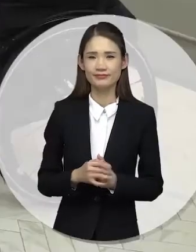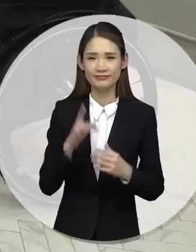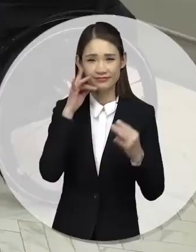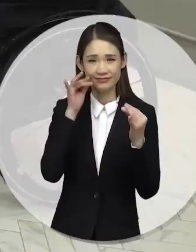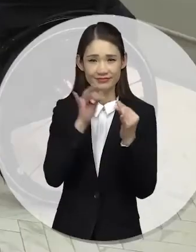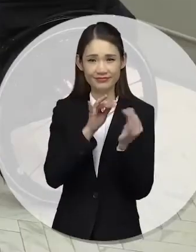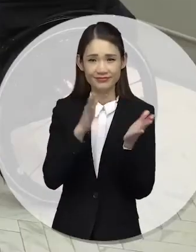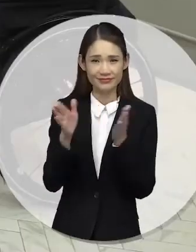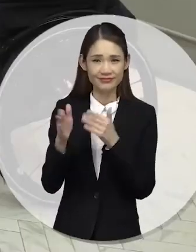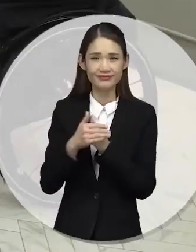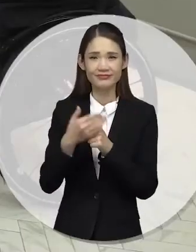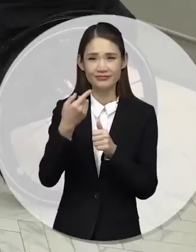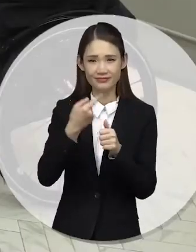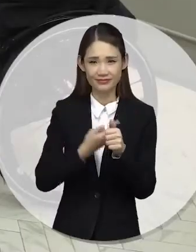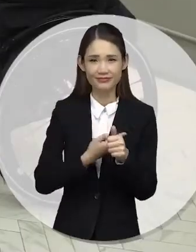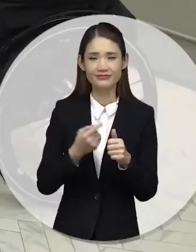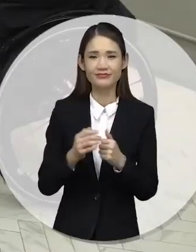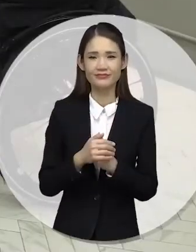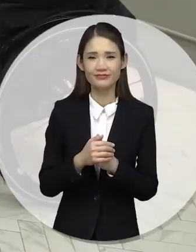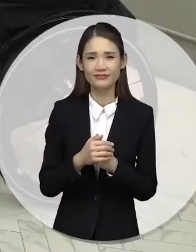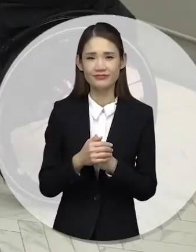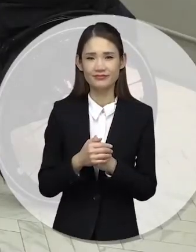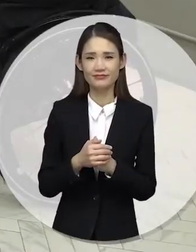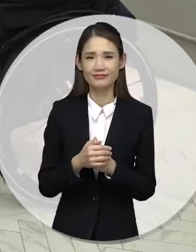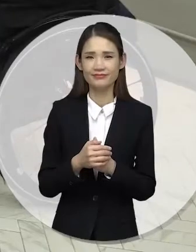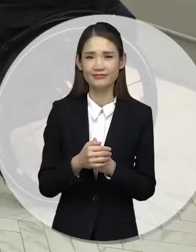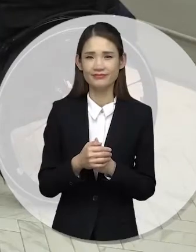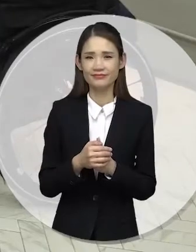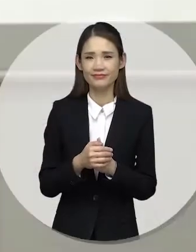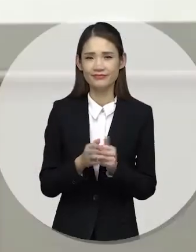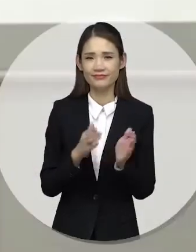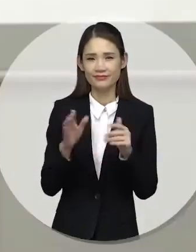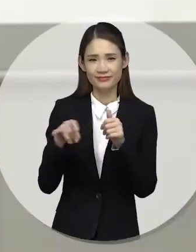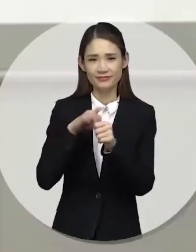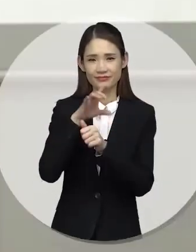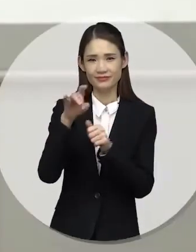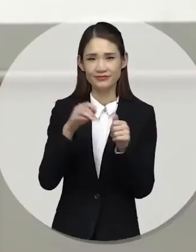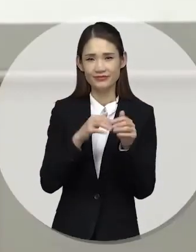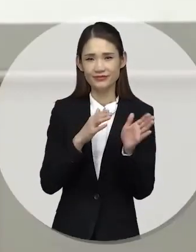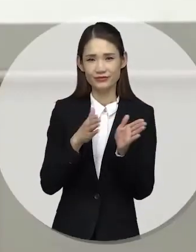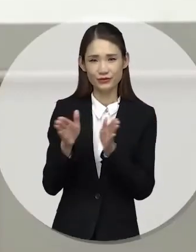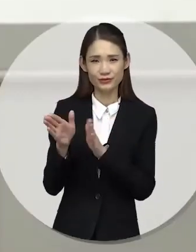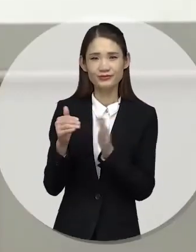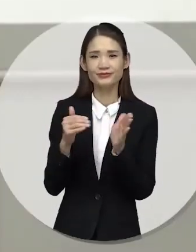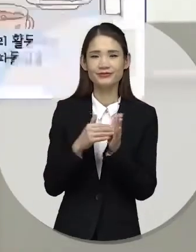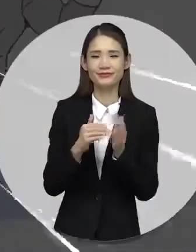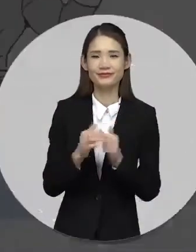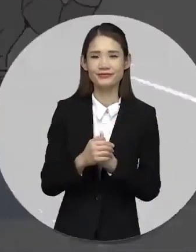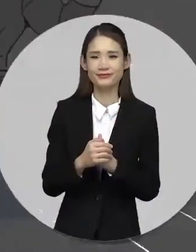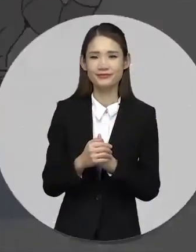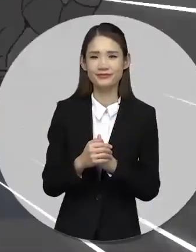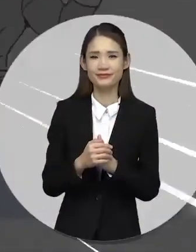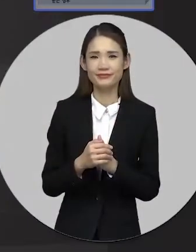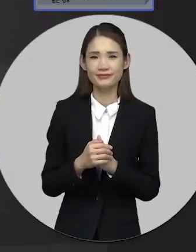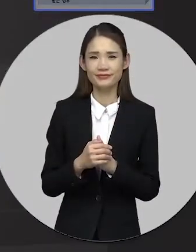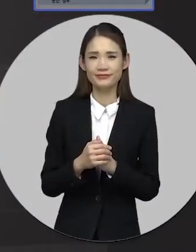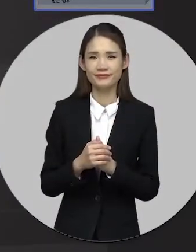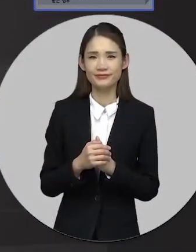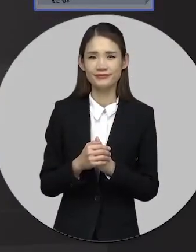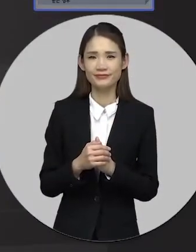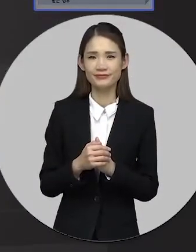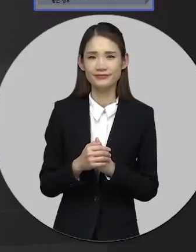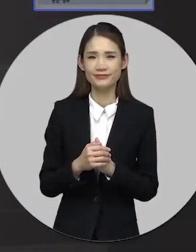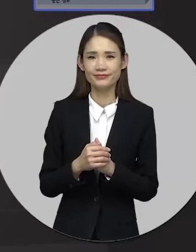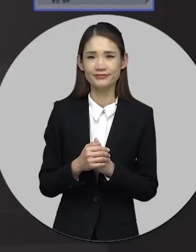만장일치하겠어요. 그럼 자연스럽게 은근한 따돌림은 이제 이렇게 바닥으로 쑥 갈게요.